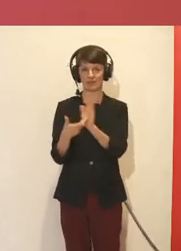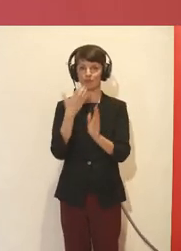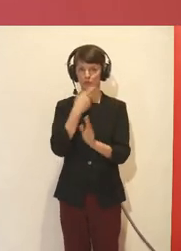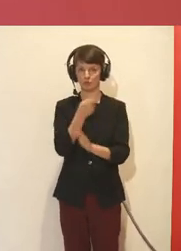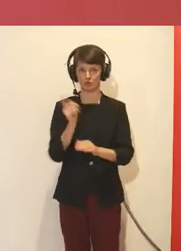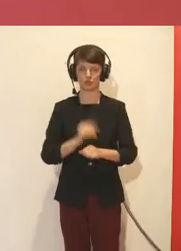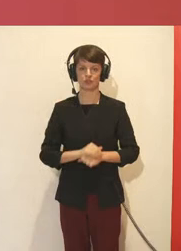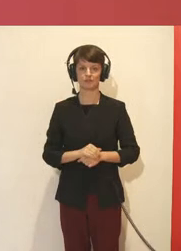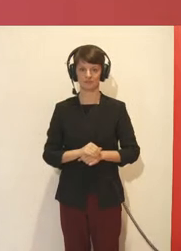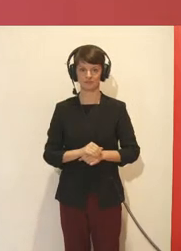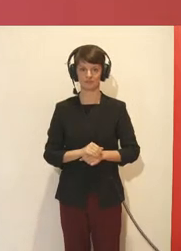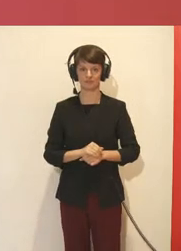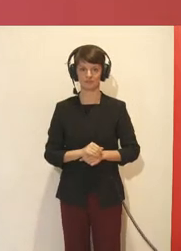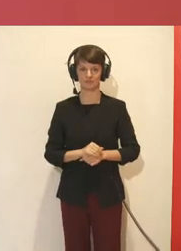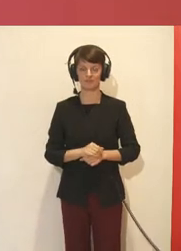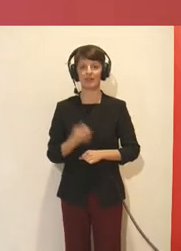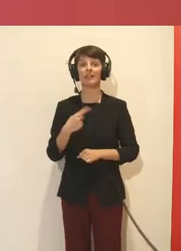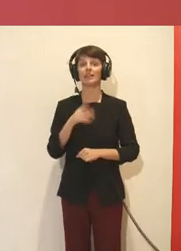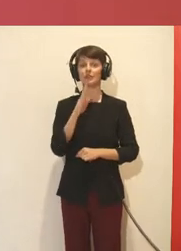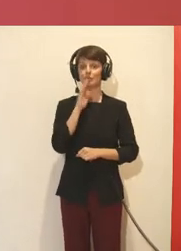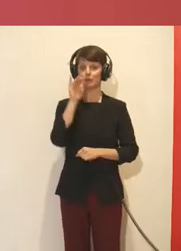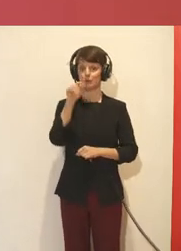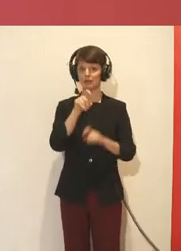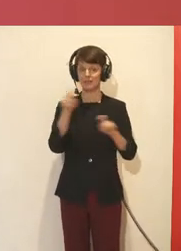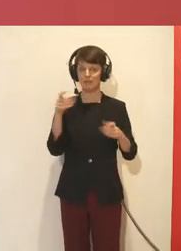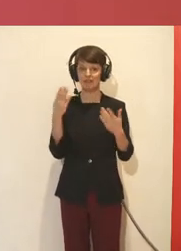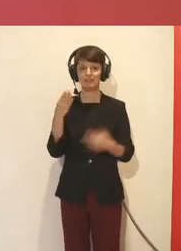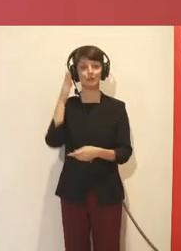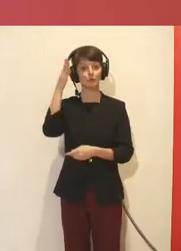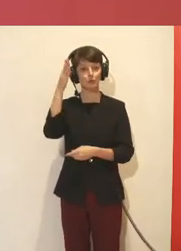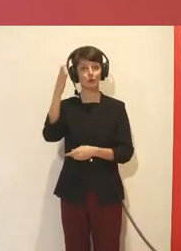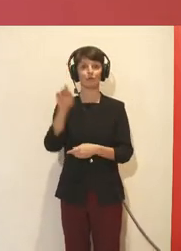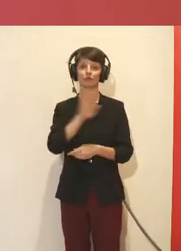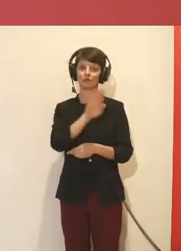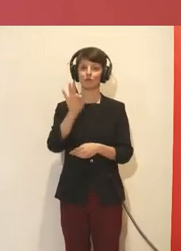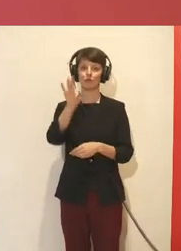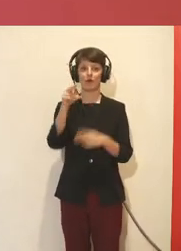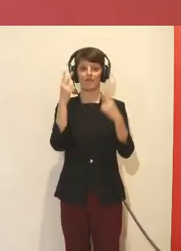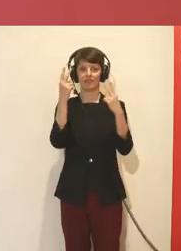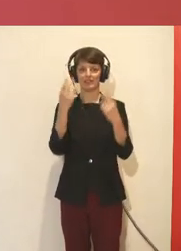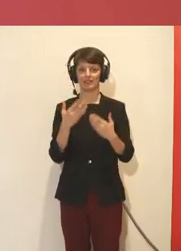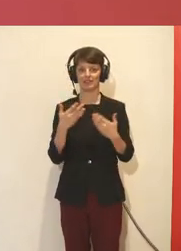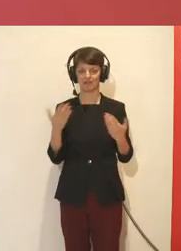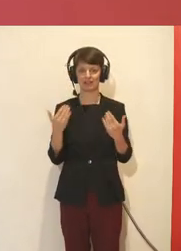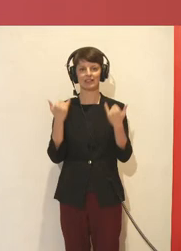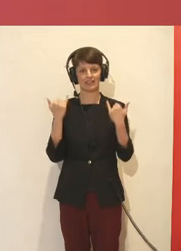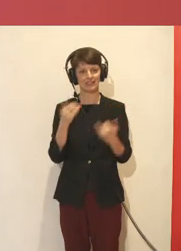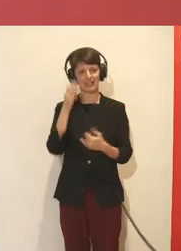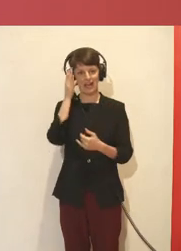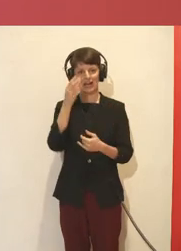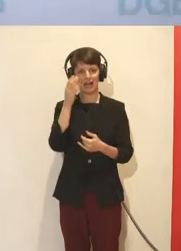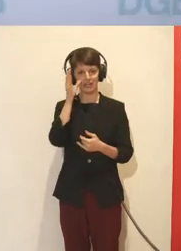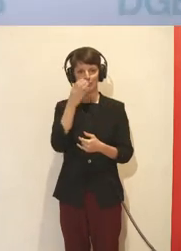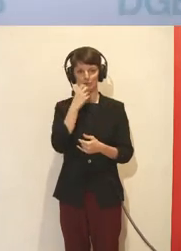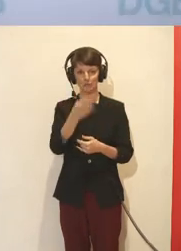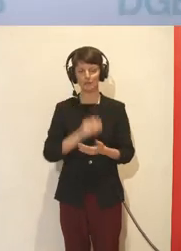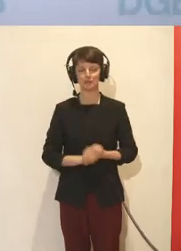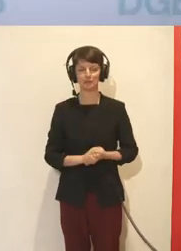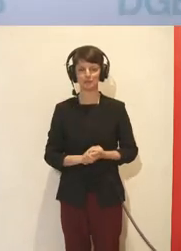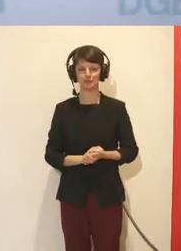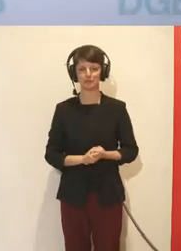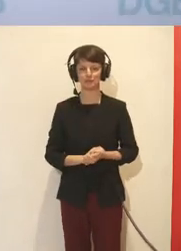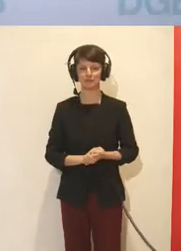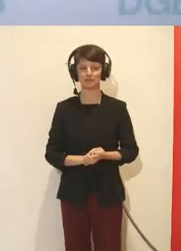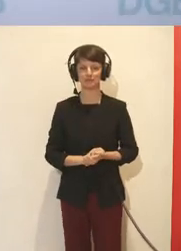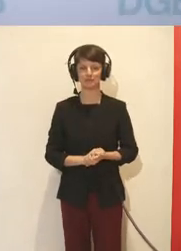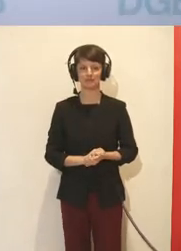teilnehmen berichtet und er spricht über die zukunft und auch was ihm dabei wichtig ist und das schauen wir uns jetzt mal an liebe